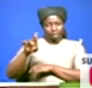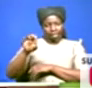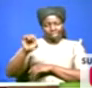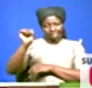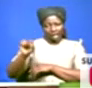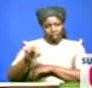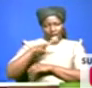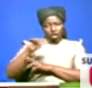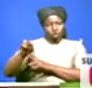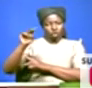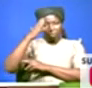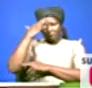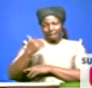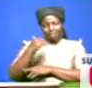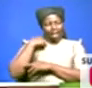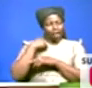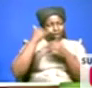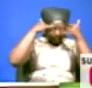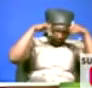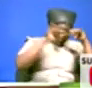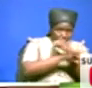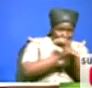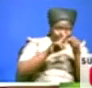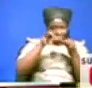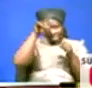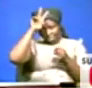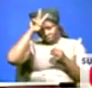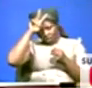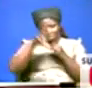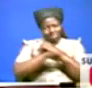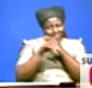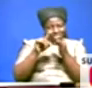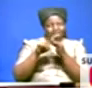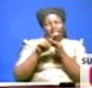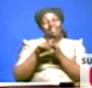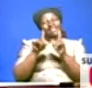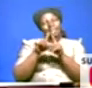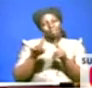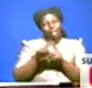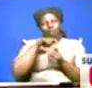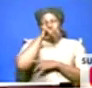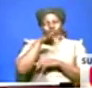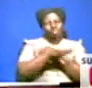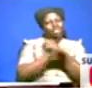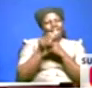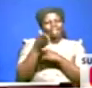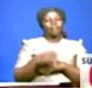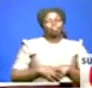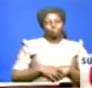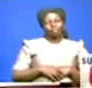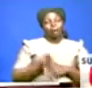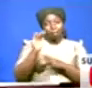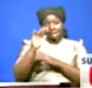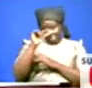mambo ya wizi wa ng'ombe, mambo ya wizi wa mbuzi, hata vitu zile zingine na kuku. Kama serikali inaweza injenge police post hapa na